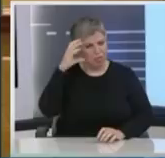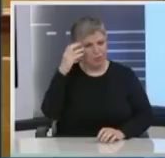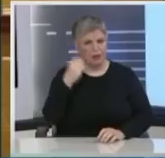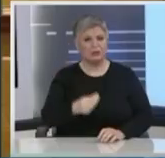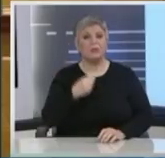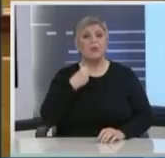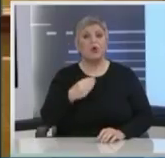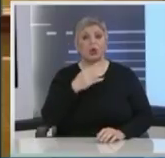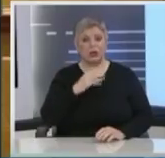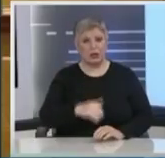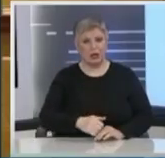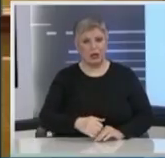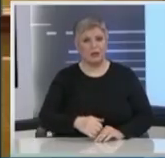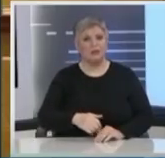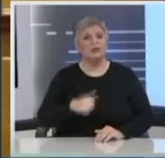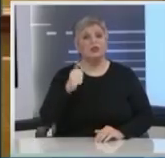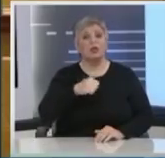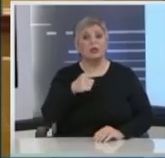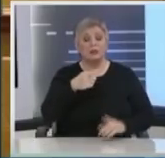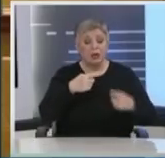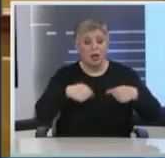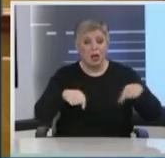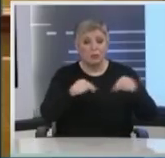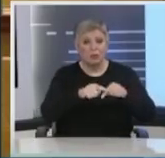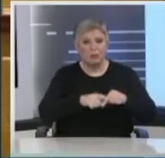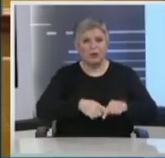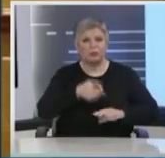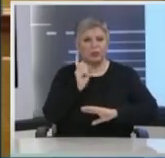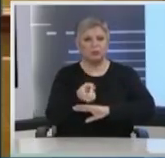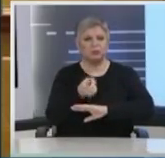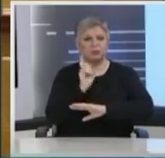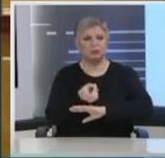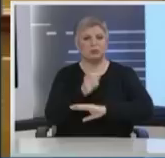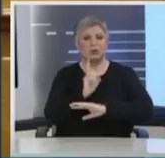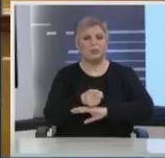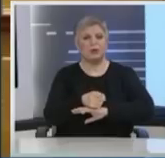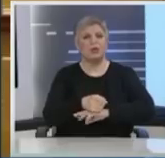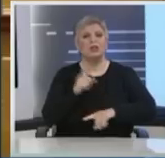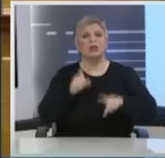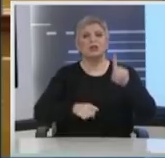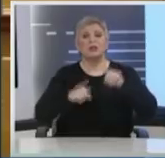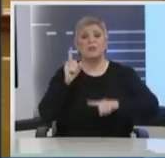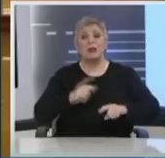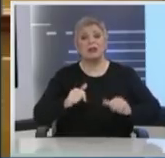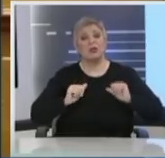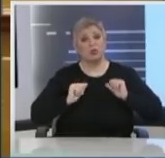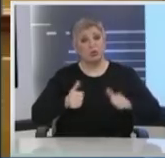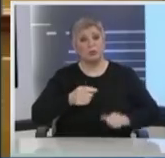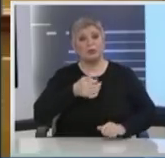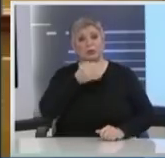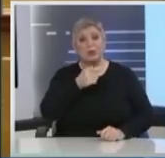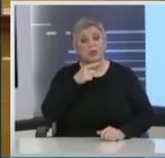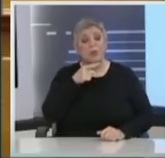απειλές ακούστηκαν σε αυτή την Εξεταστική Επιτροπή. Γιατί κάποιοι τολμήσαμε να πούμε ότι αυτοί οι λογαριασμοί πρέπει να